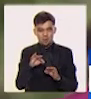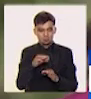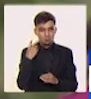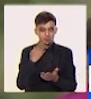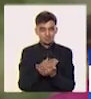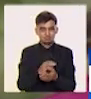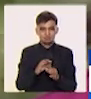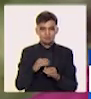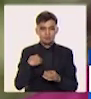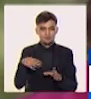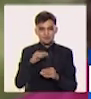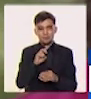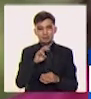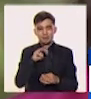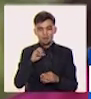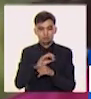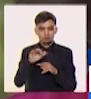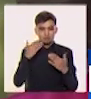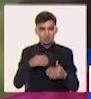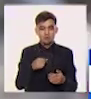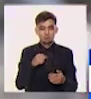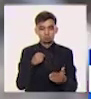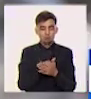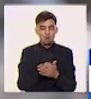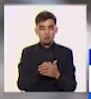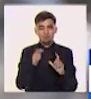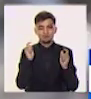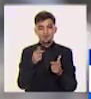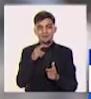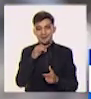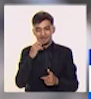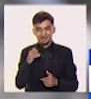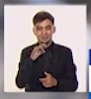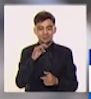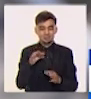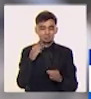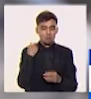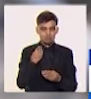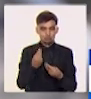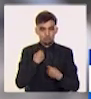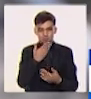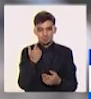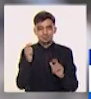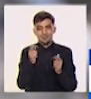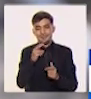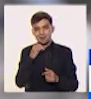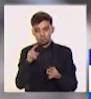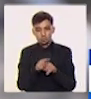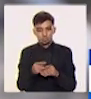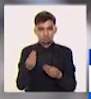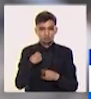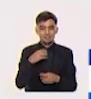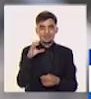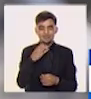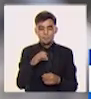Береже қарыздың бәрі карантинге дейінгі қарыздар. Карантиндегі қарыздар әзірге берілген жоқ. Но 42 айынан бастап ол қарыздарды да